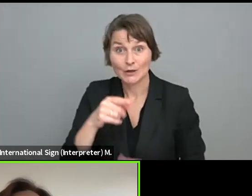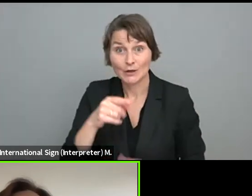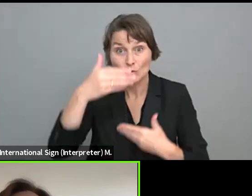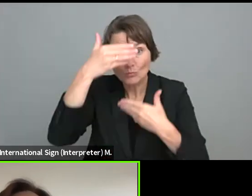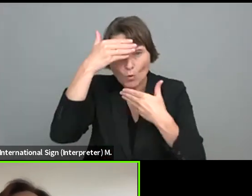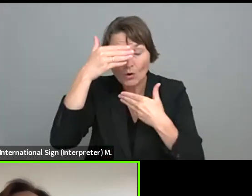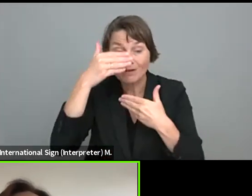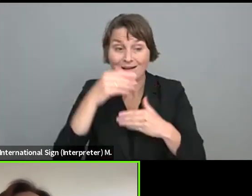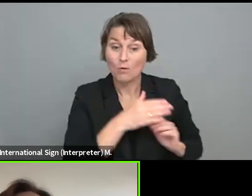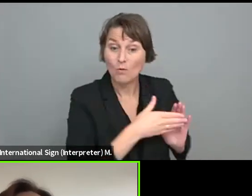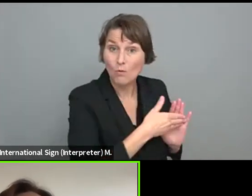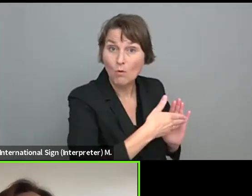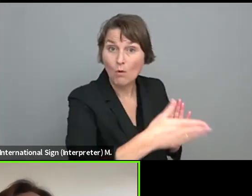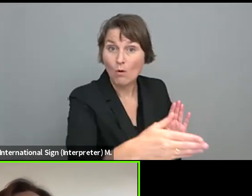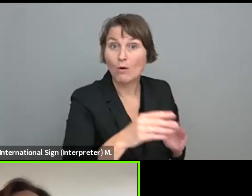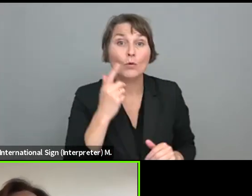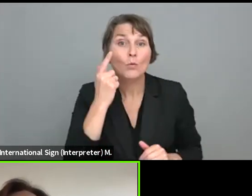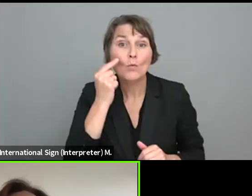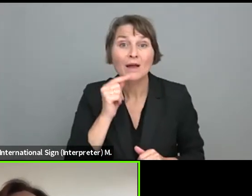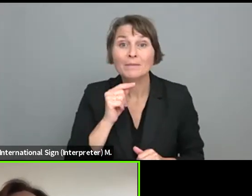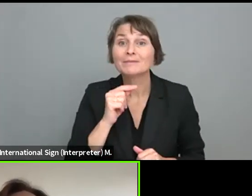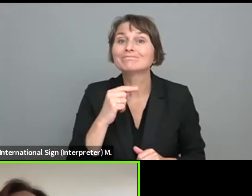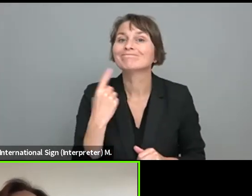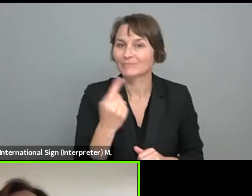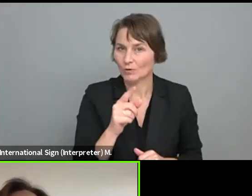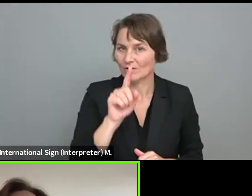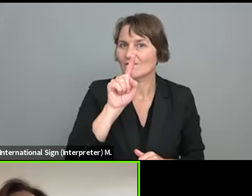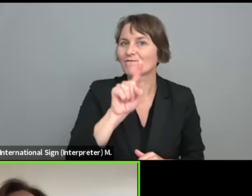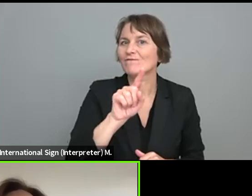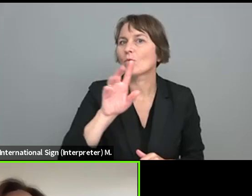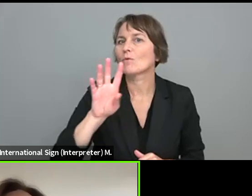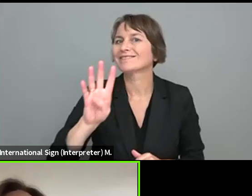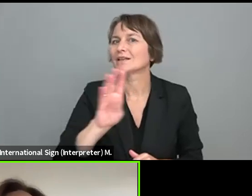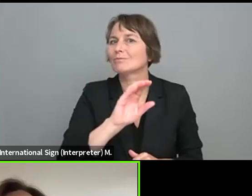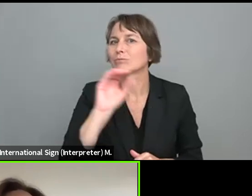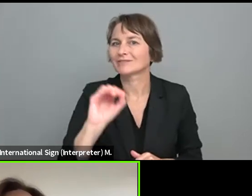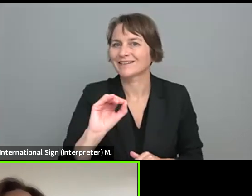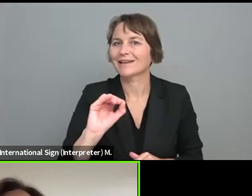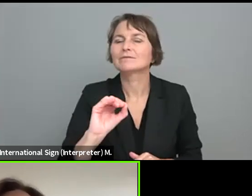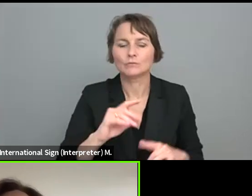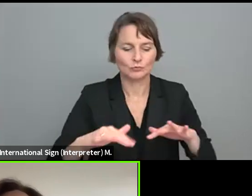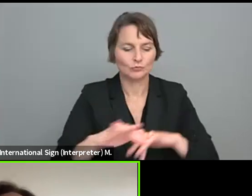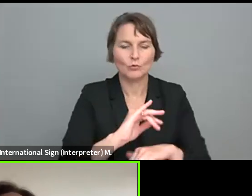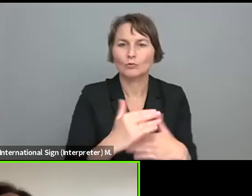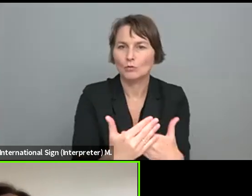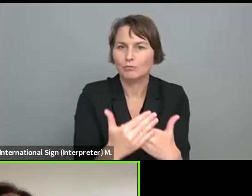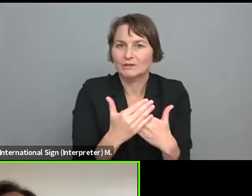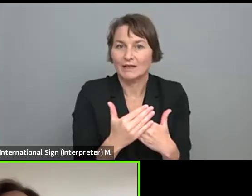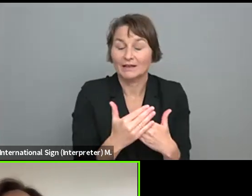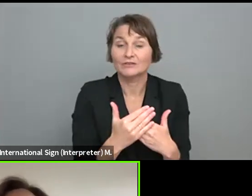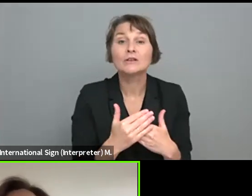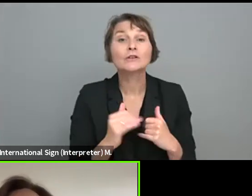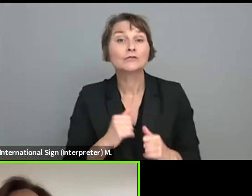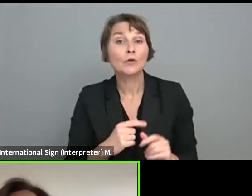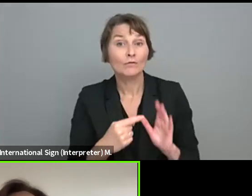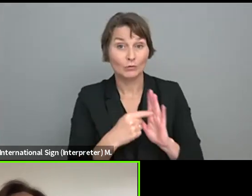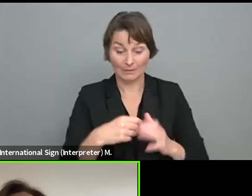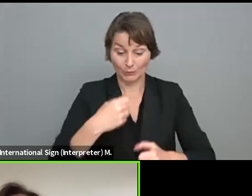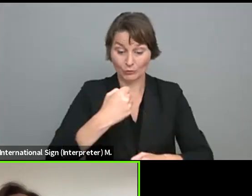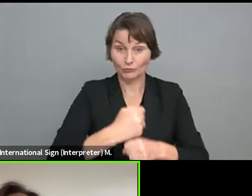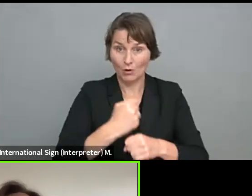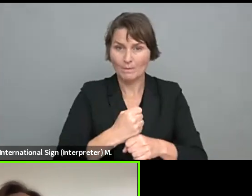faible. Donc, dans ce contexte et avec l'arrêt brusque de l'activité économique, suite au